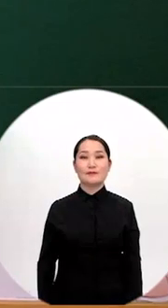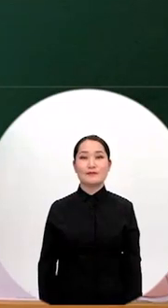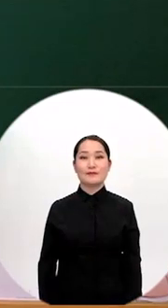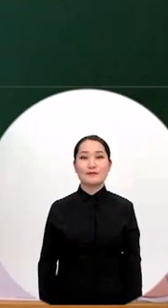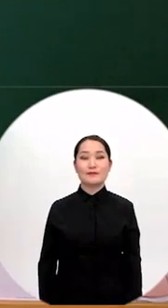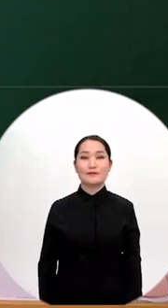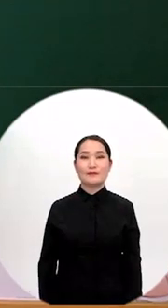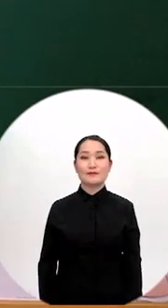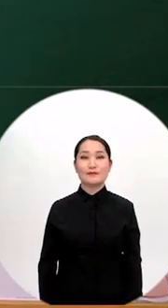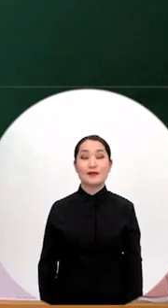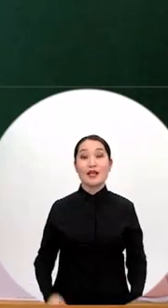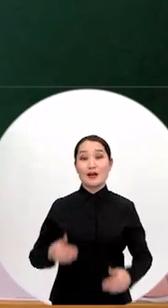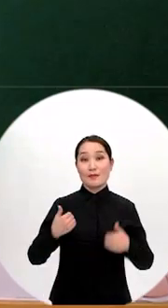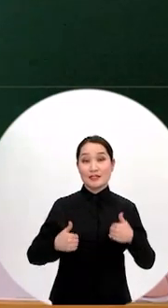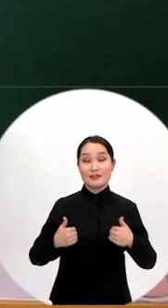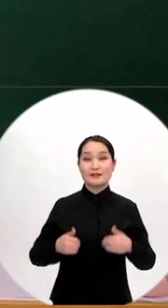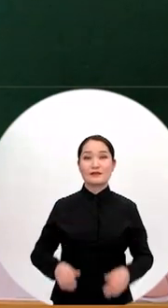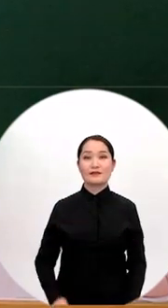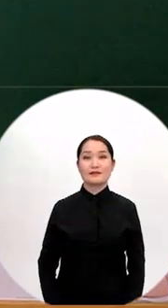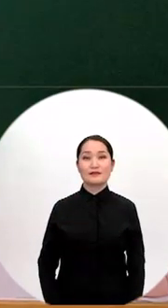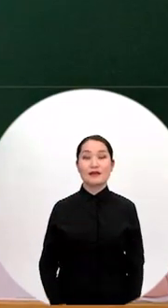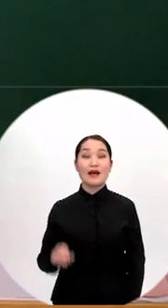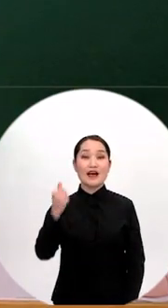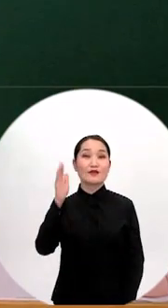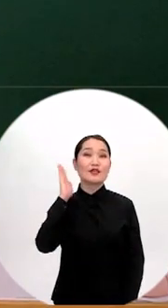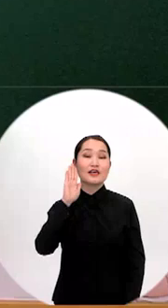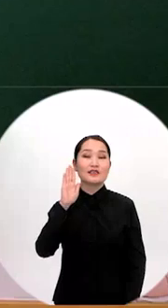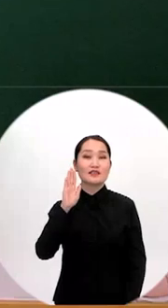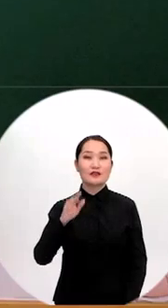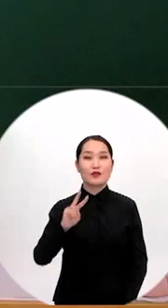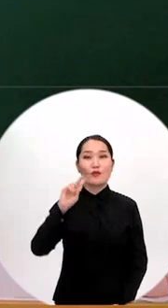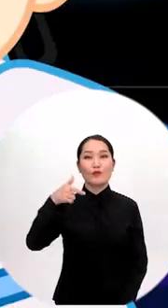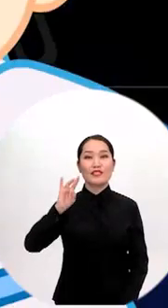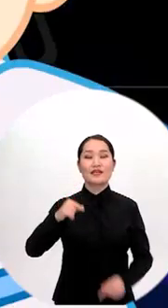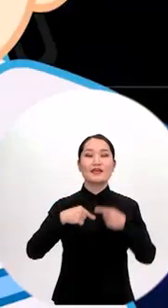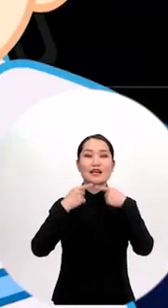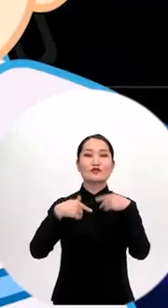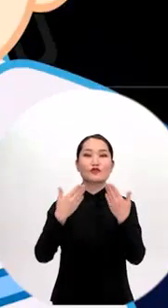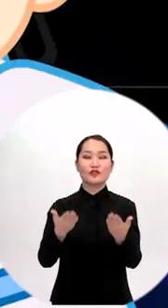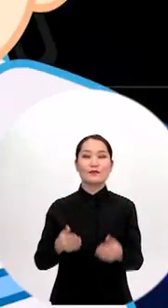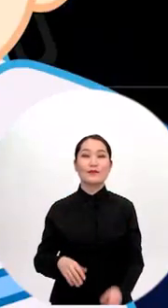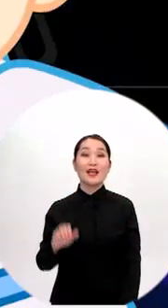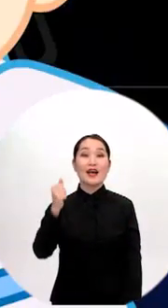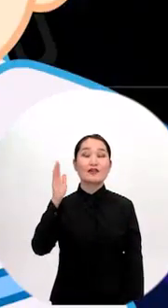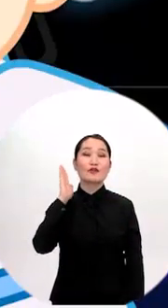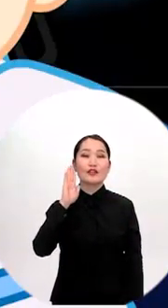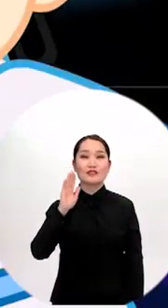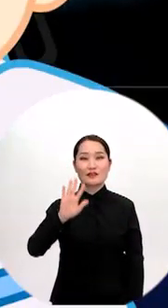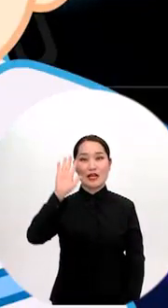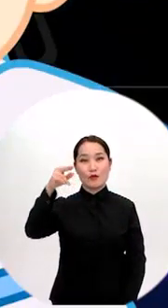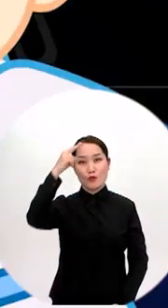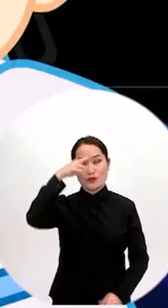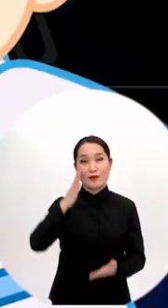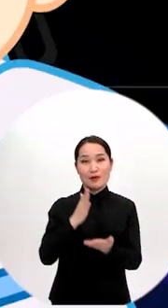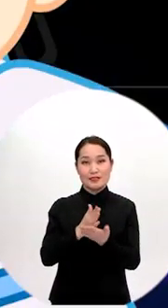сонгоорой. Багш нь та нартаа алуунгоо ихийн домгийг ярьж өгье. Алуунгоо их таван